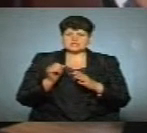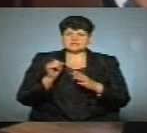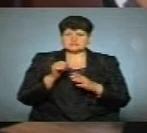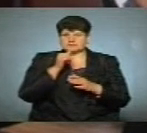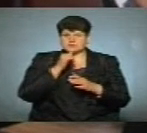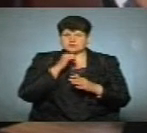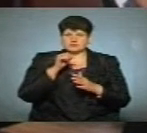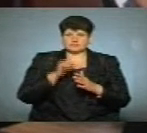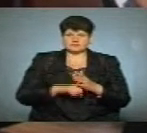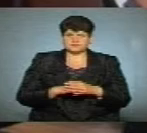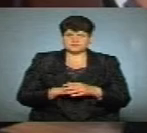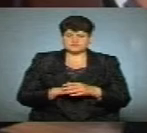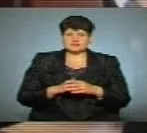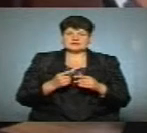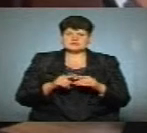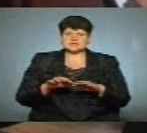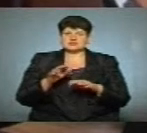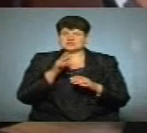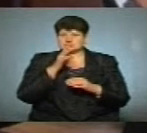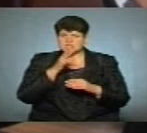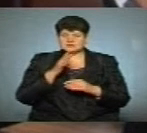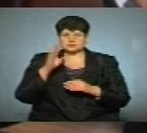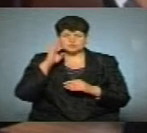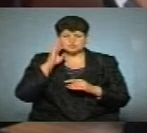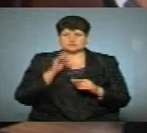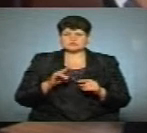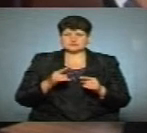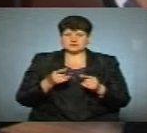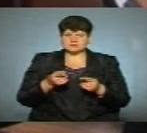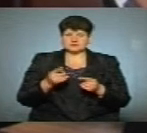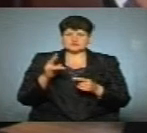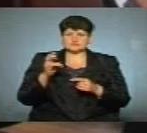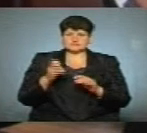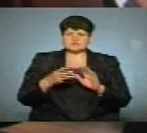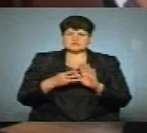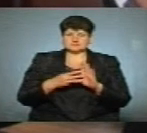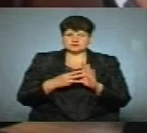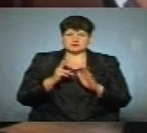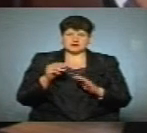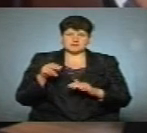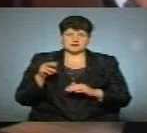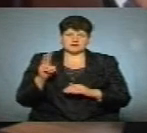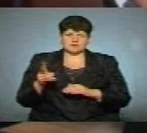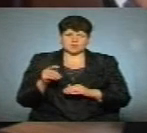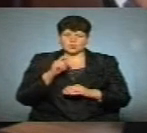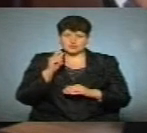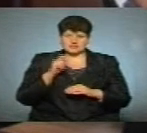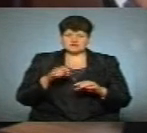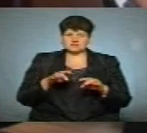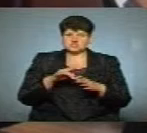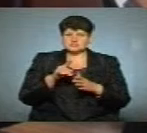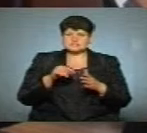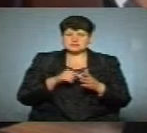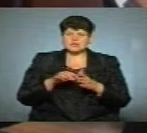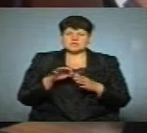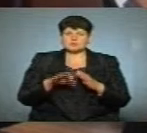умисне вбивство. На даний час підозрюваного затримано в порядку статті 208 КПК України та вирішується питання